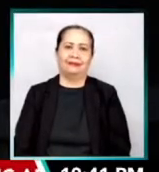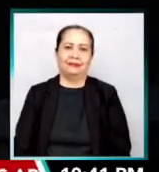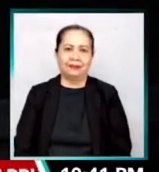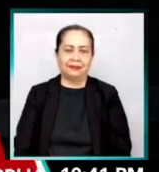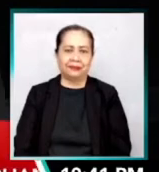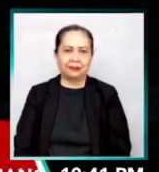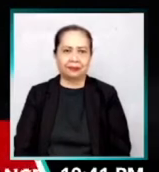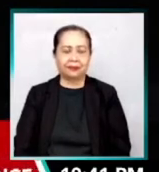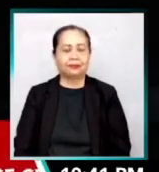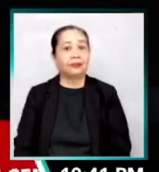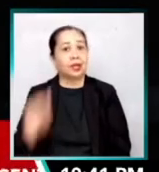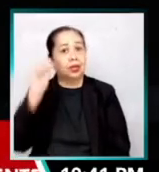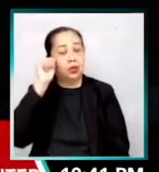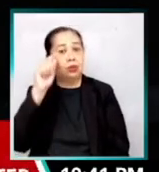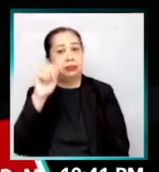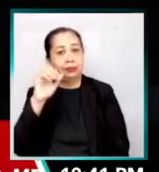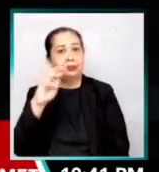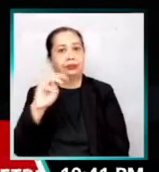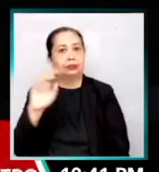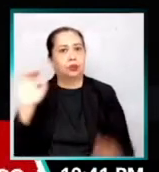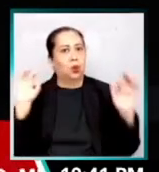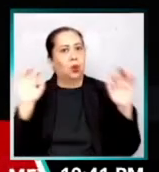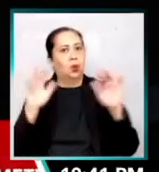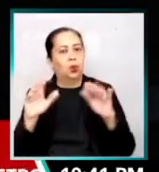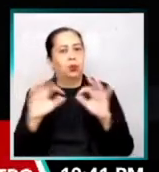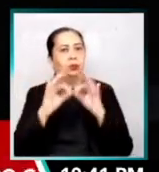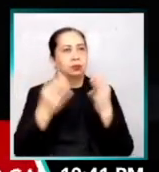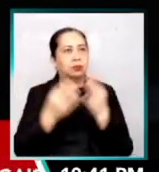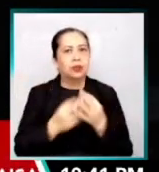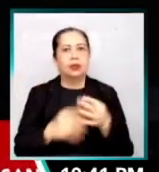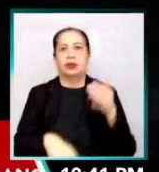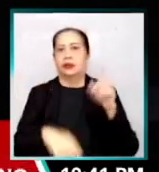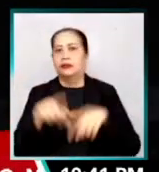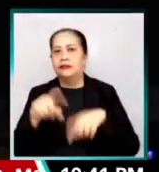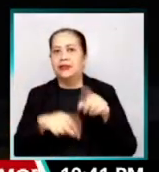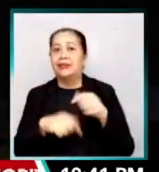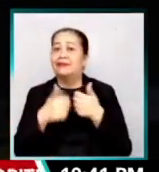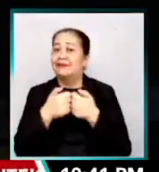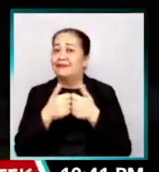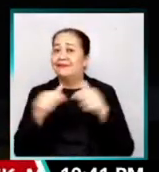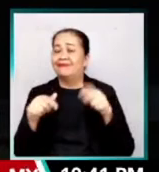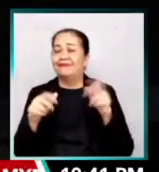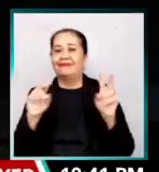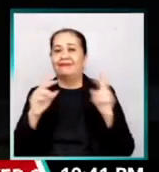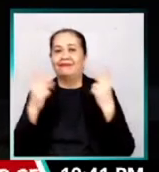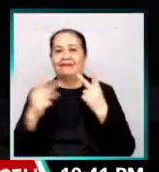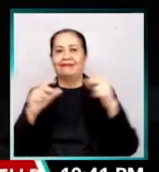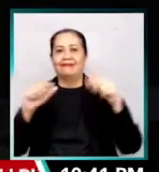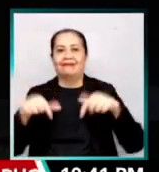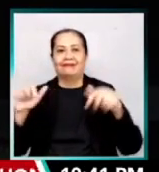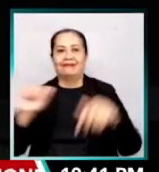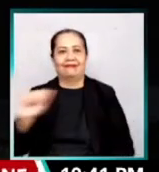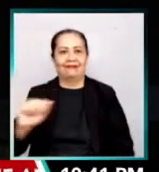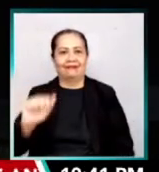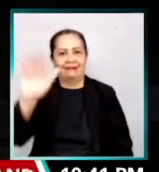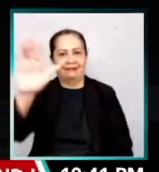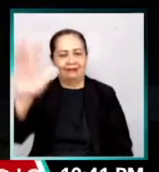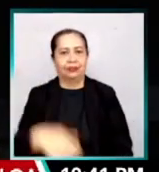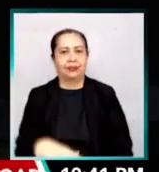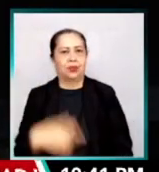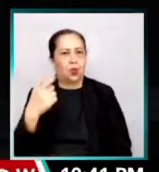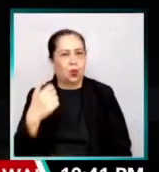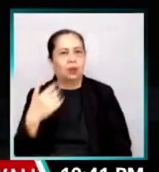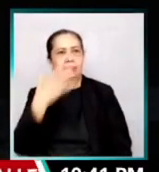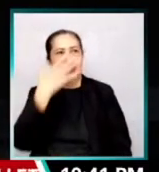Atom, dumagsanga ang mga pamilya, magkakaibigan at magsing-irog sa mga pasyalan dito sa Antipolo. Bukod kasi sa magandang